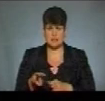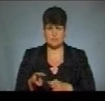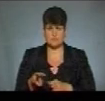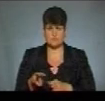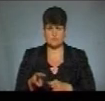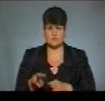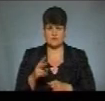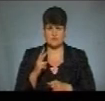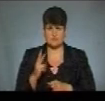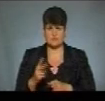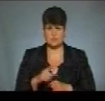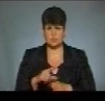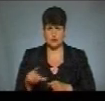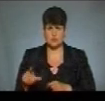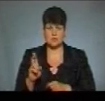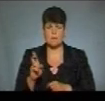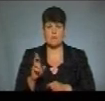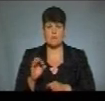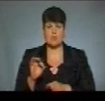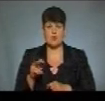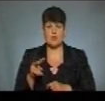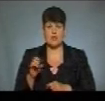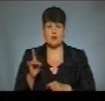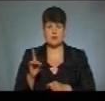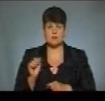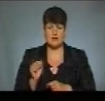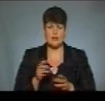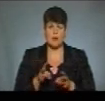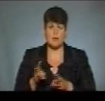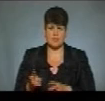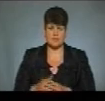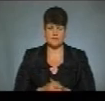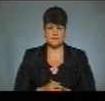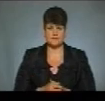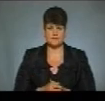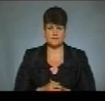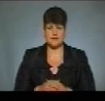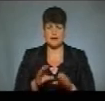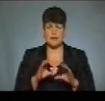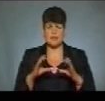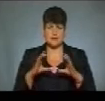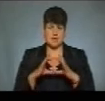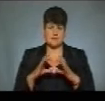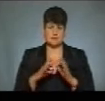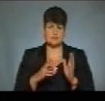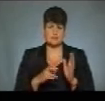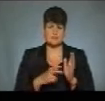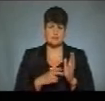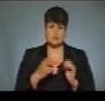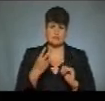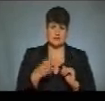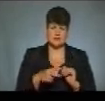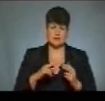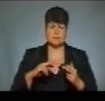дві траси, і бойлерні йдуть траси, і траси опалення. Діаметр труби, я кажу, йде 720,